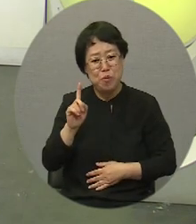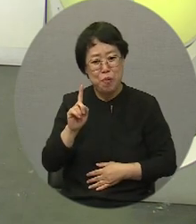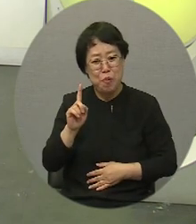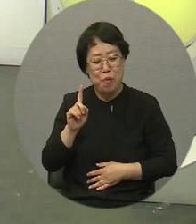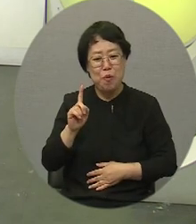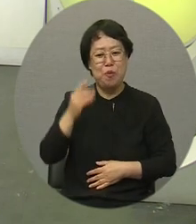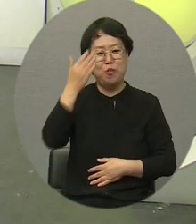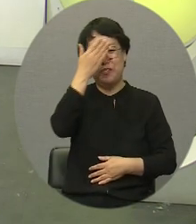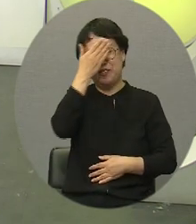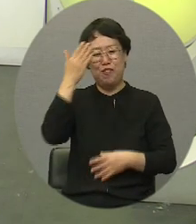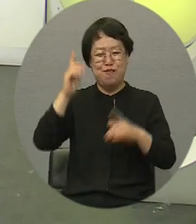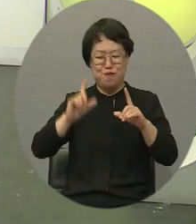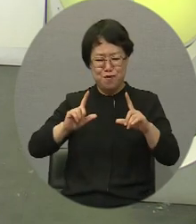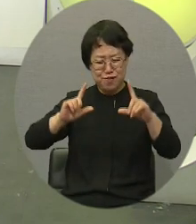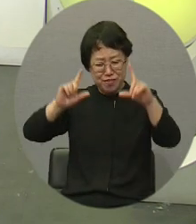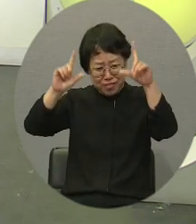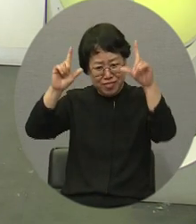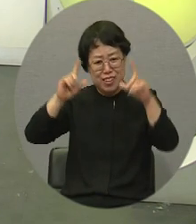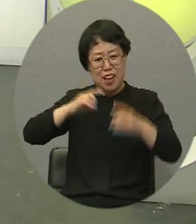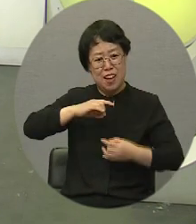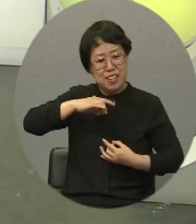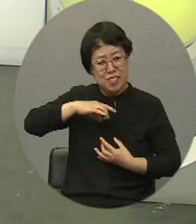청춘은 소근소근